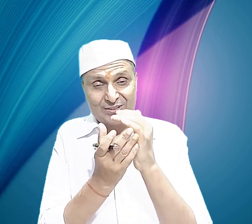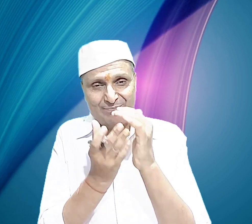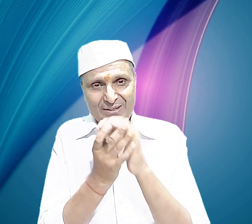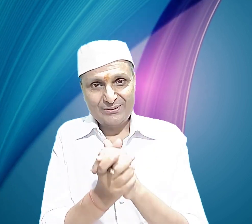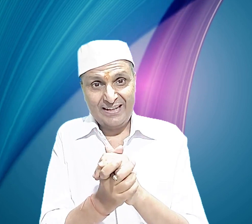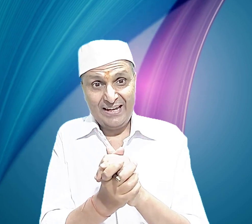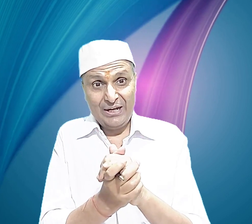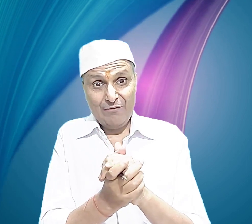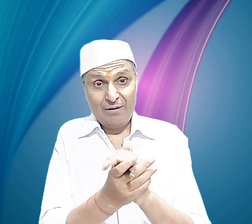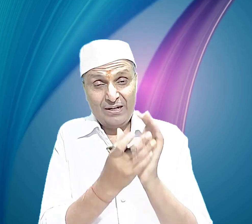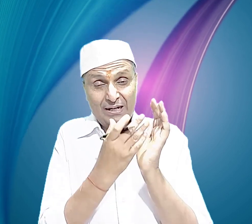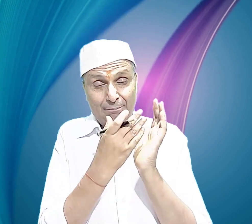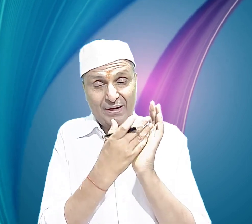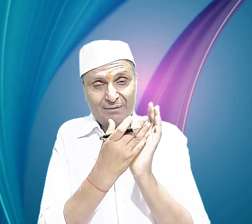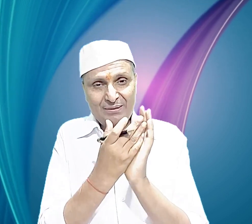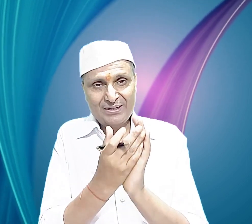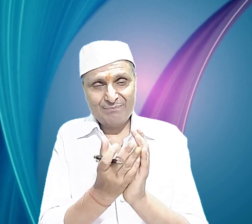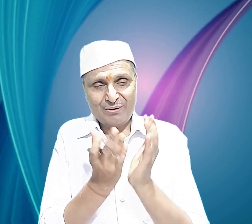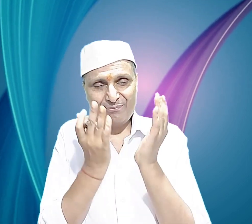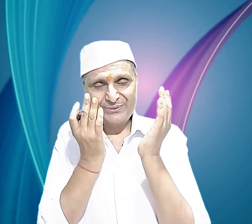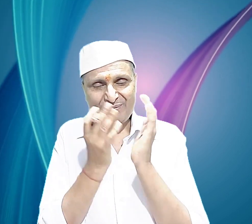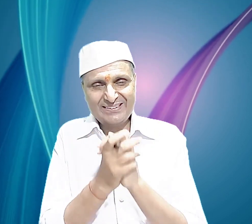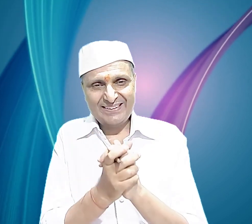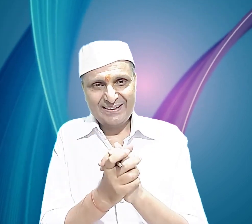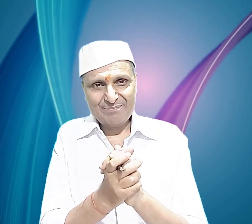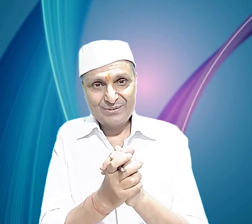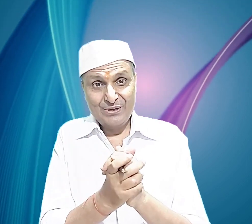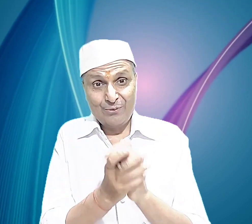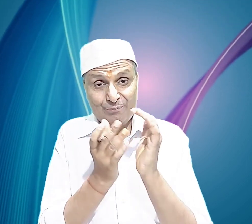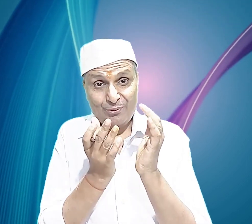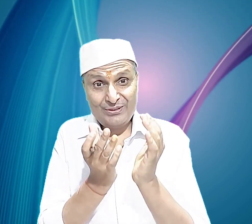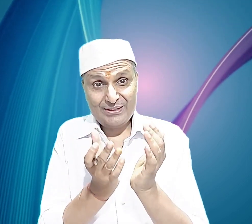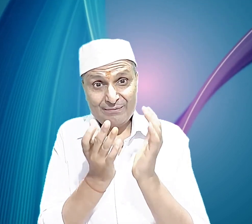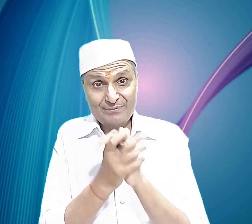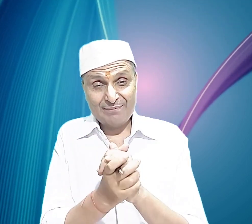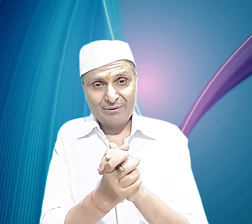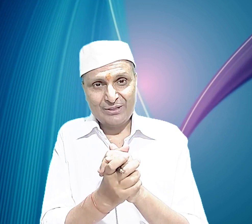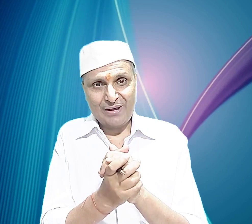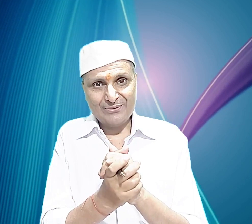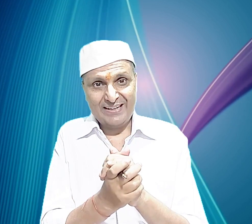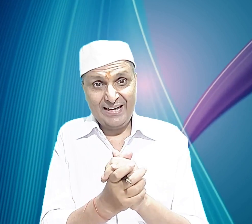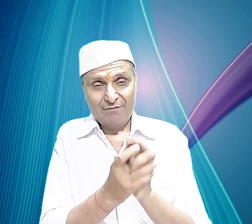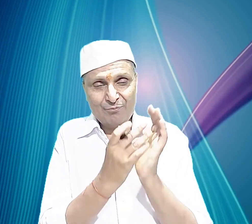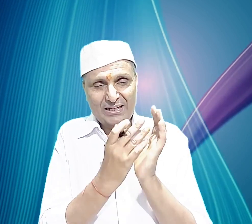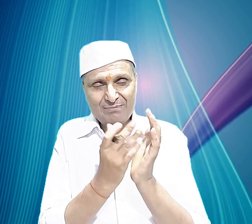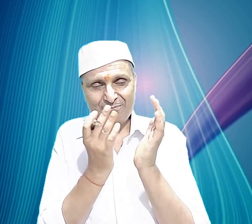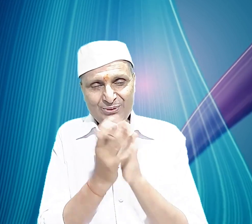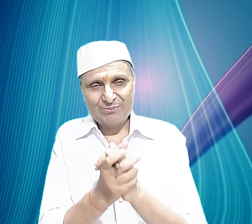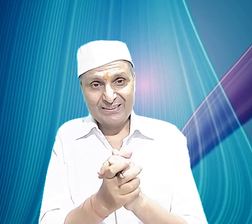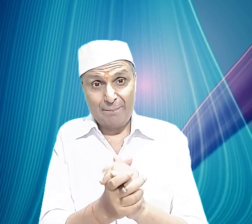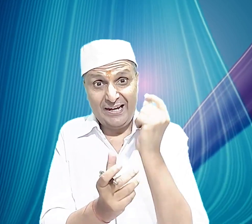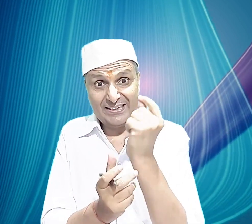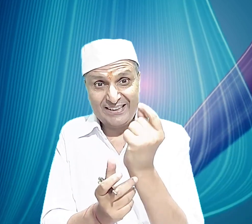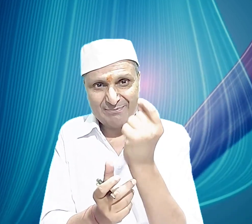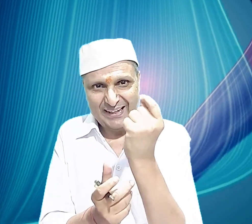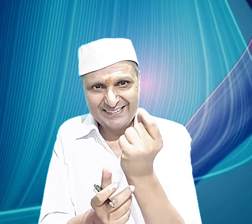कोई मुस्लिम भाई होते हैं वे अपने पैगंबर मोहम्मद को मानते हैं, कोई बुद्ध के धर्म के अनुयायी होते हैं वो महात्मा बुद्ध को